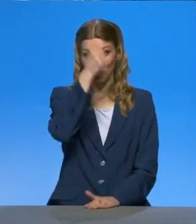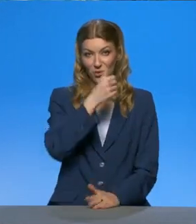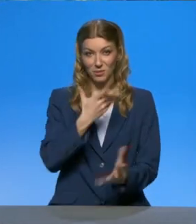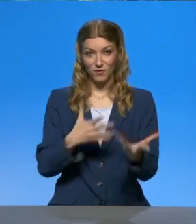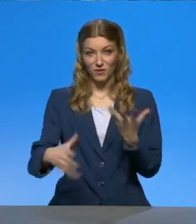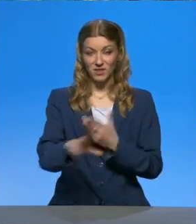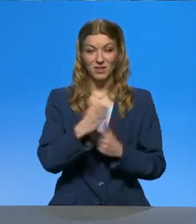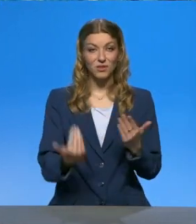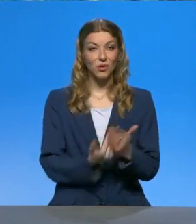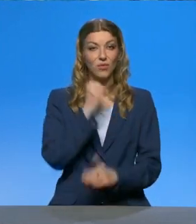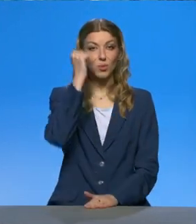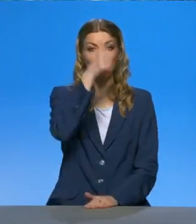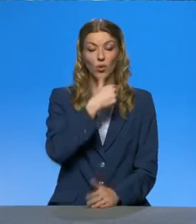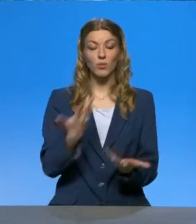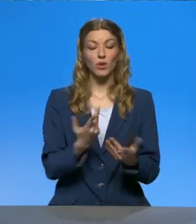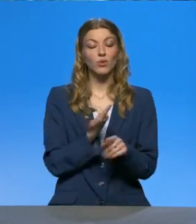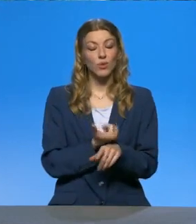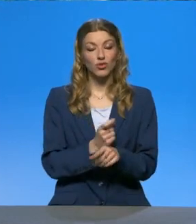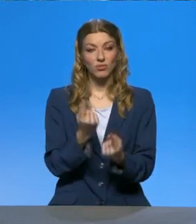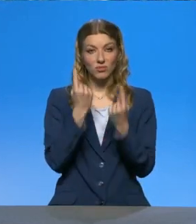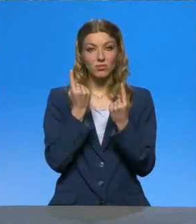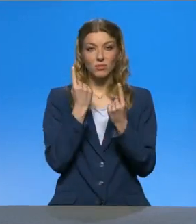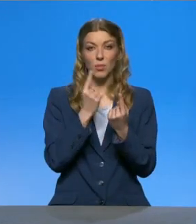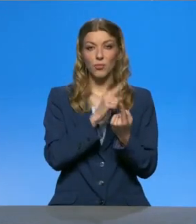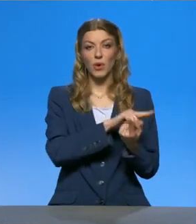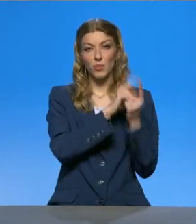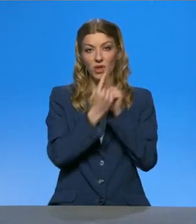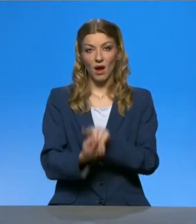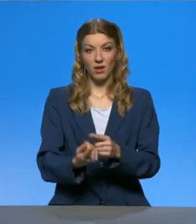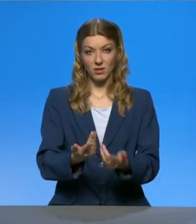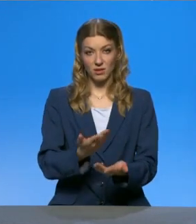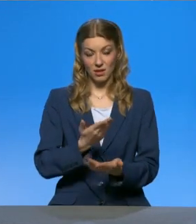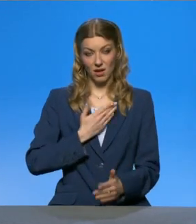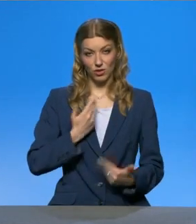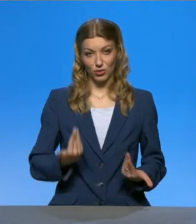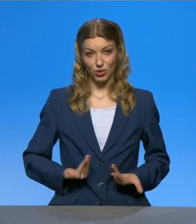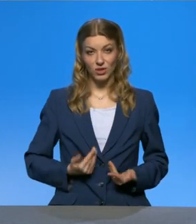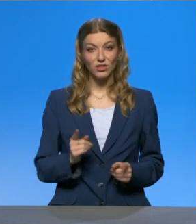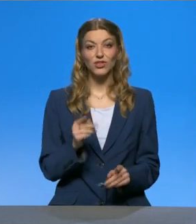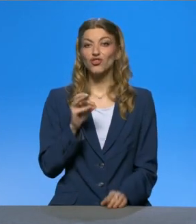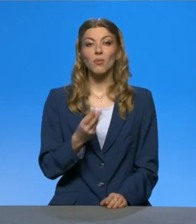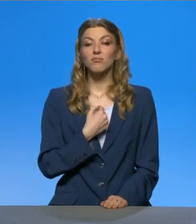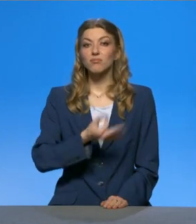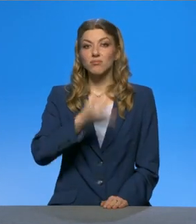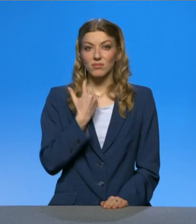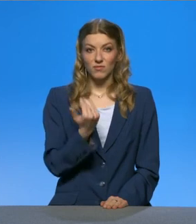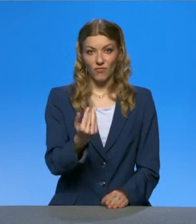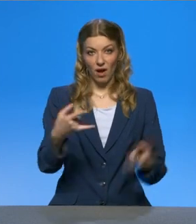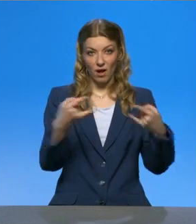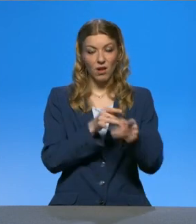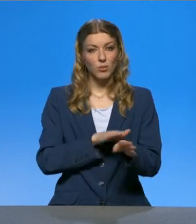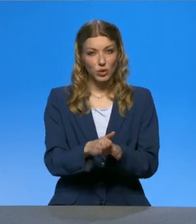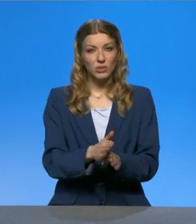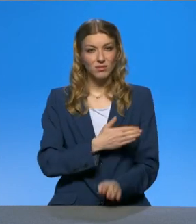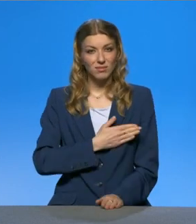годом, который сильно поменяет, в принципе, нашу жизнь. Чем мне нравится ваш канал, он абсолютно человеческий